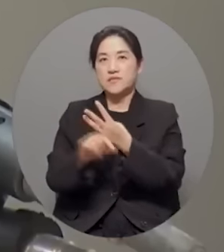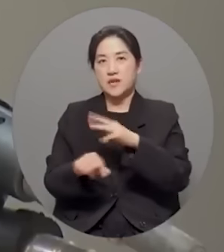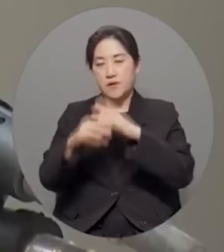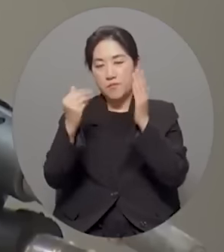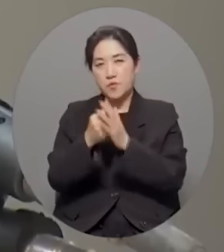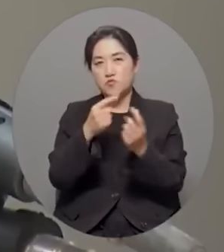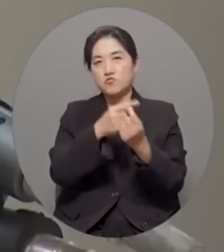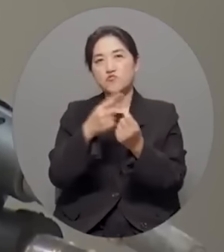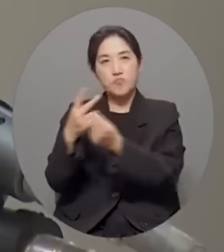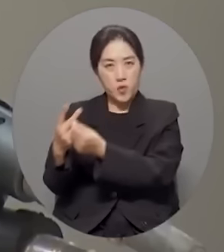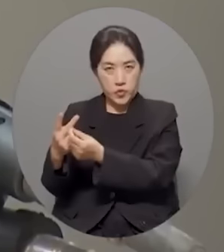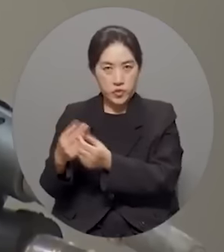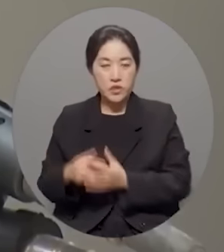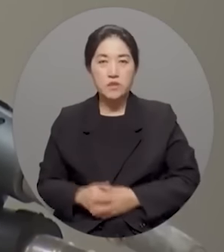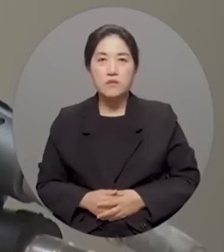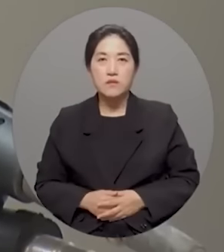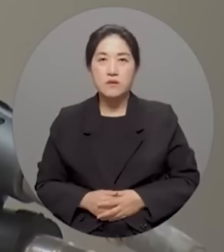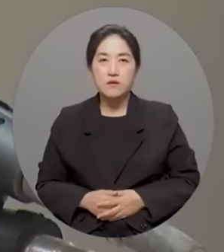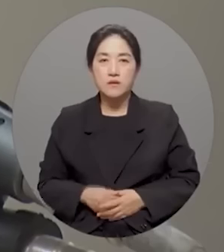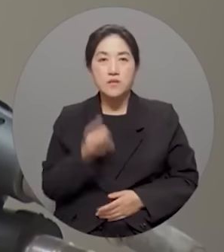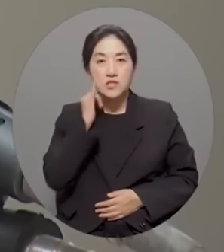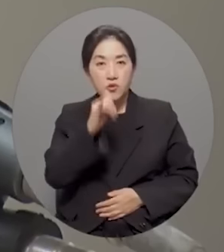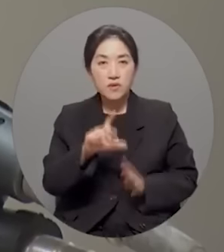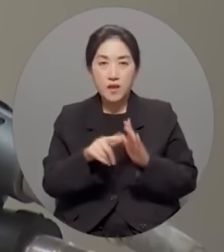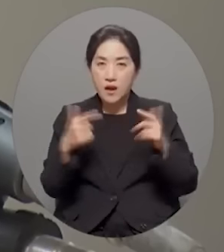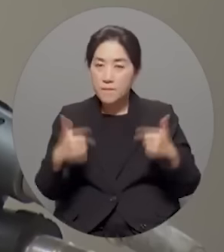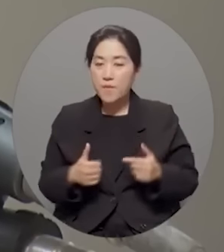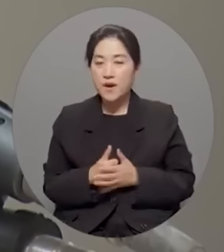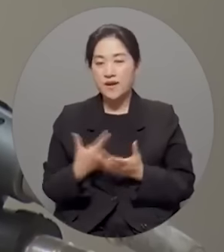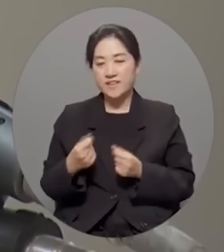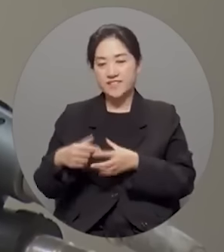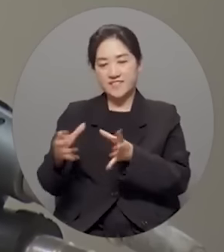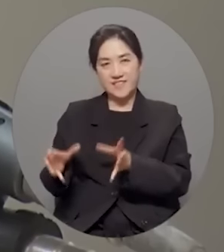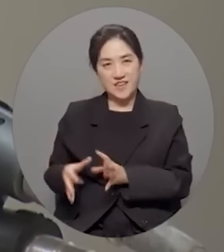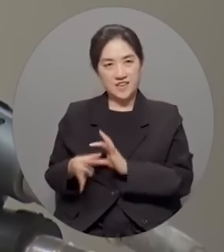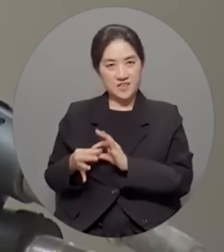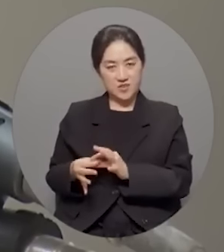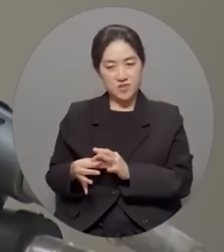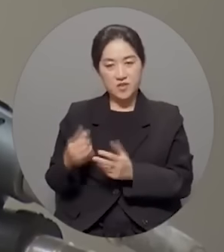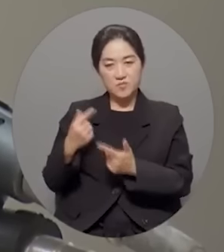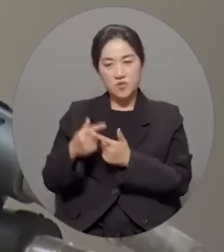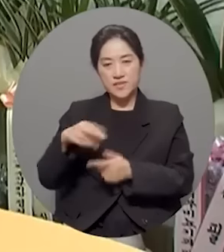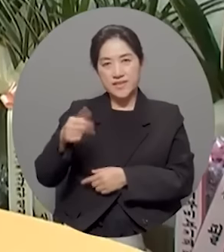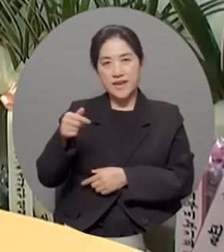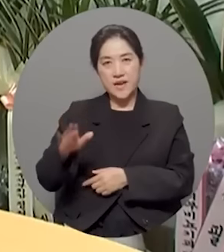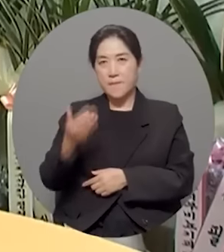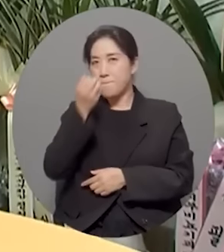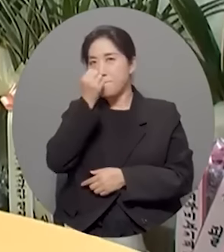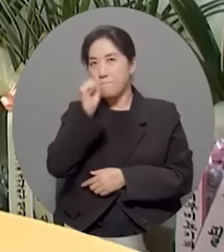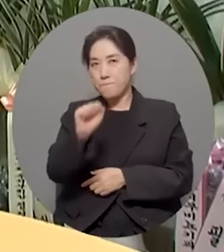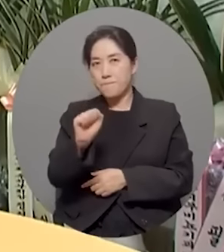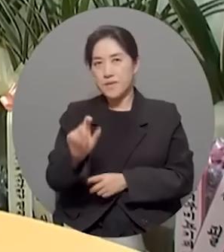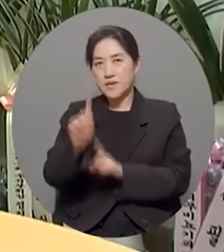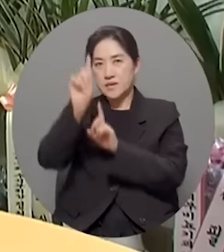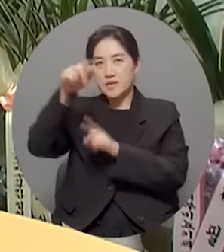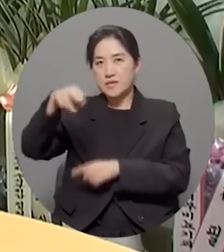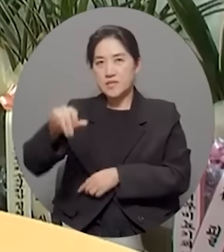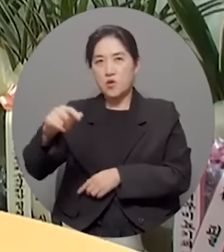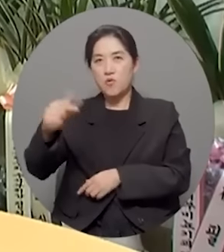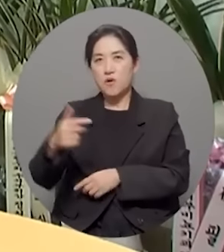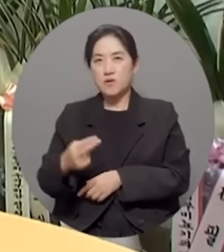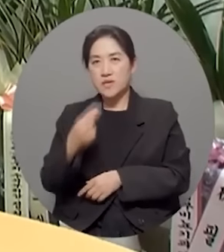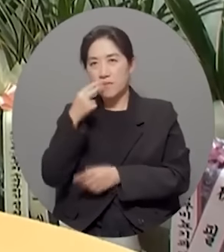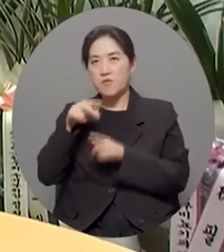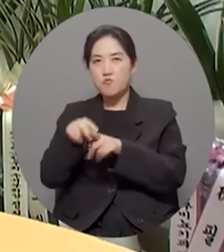두 차례였습니다. 전화할 때마다 같은 당 소속으로 부산 사갑에 출마한 이성건 예비 후보가